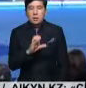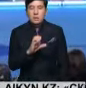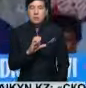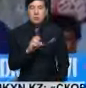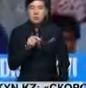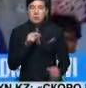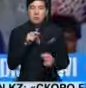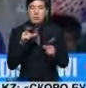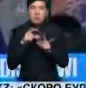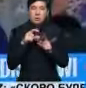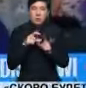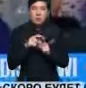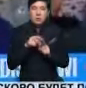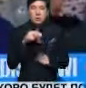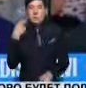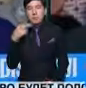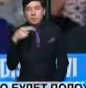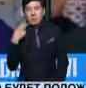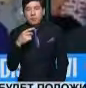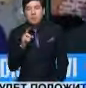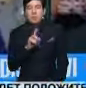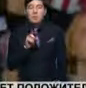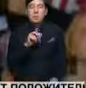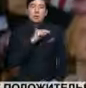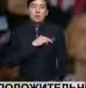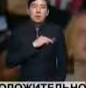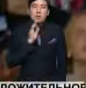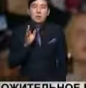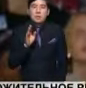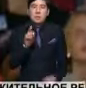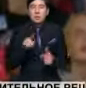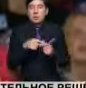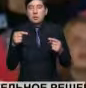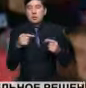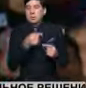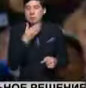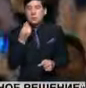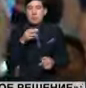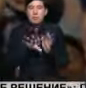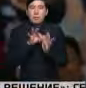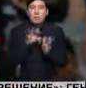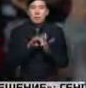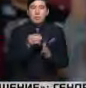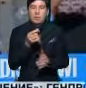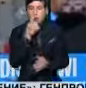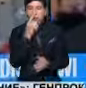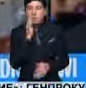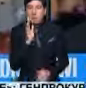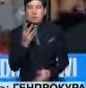от слов действующего президента. Но сработает ли это, неясно. До выборов остались считанные дни.